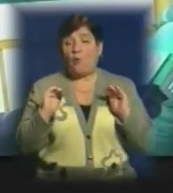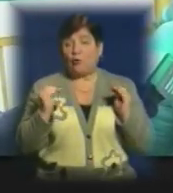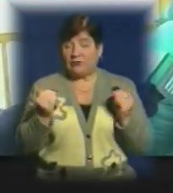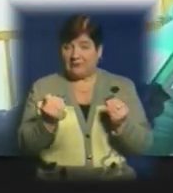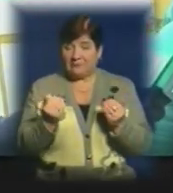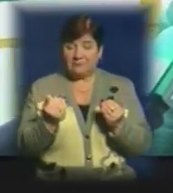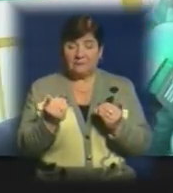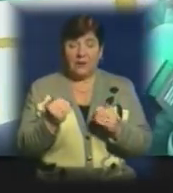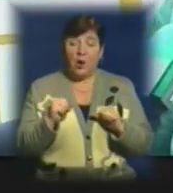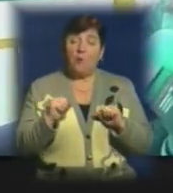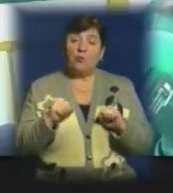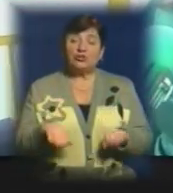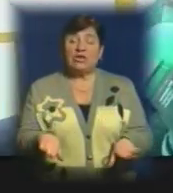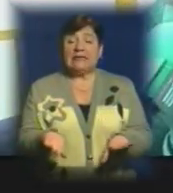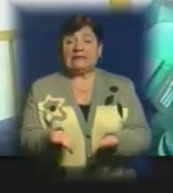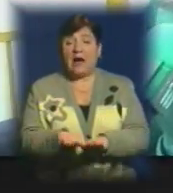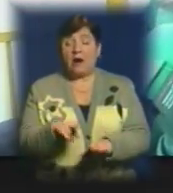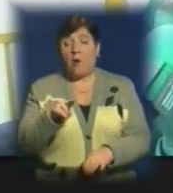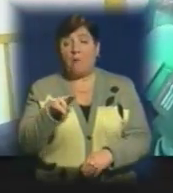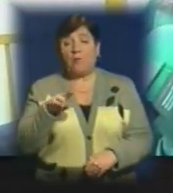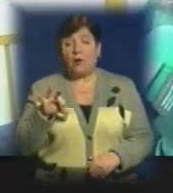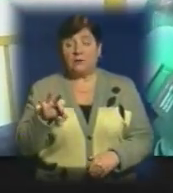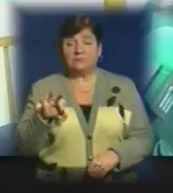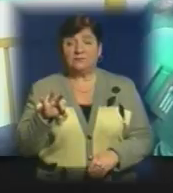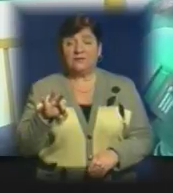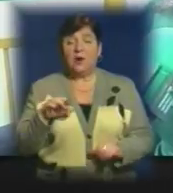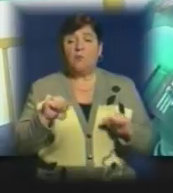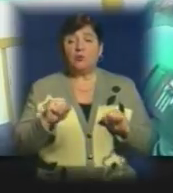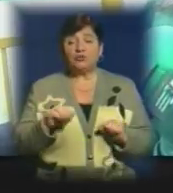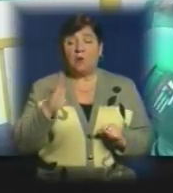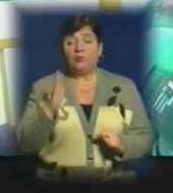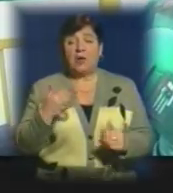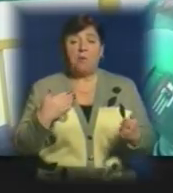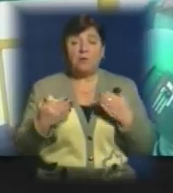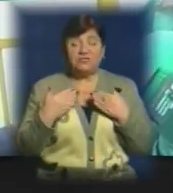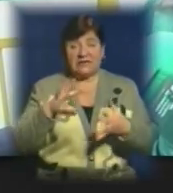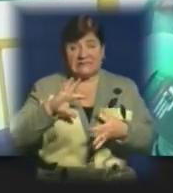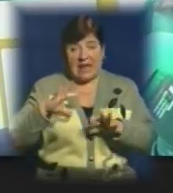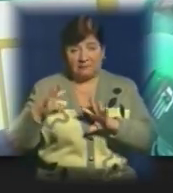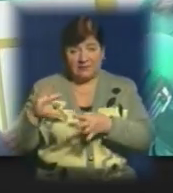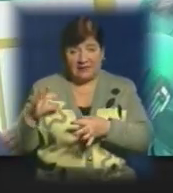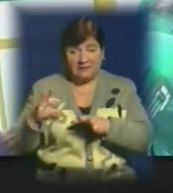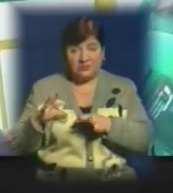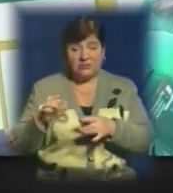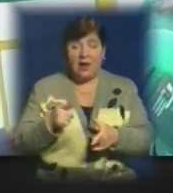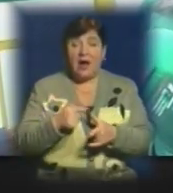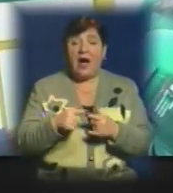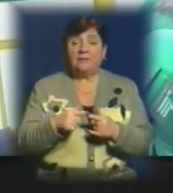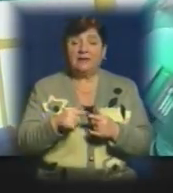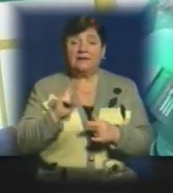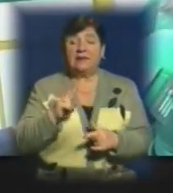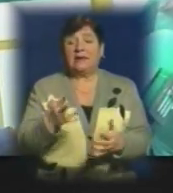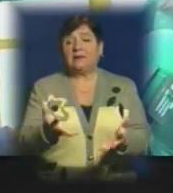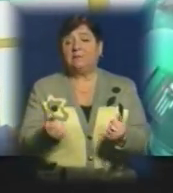укоротить. Ну, може так, по цьому можна пообщатися більш детальніше, а не на, як на